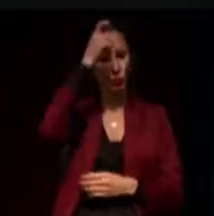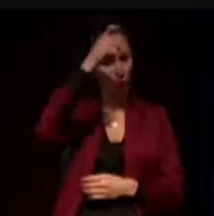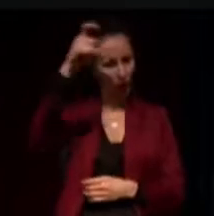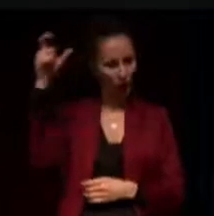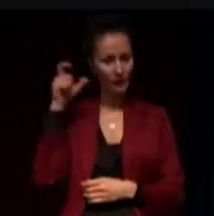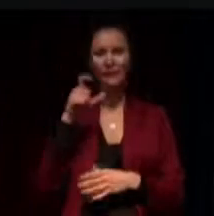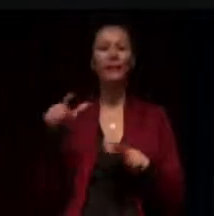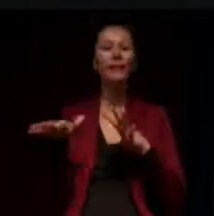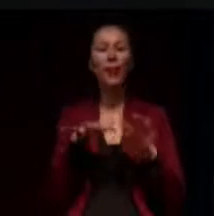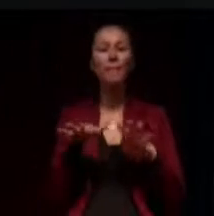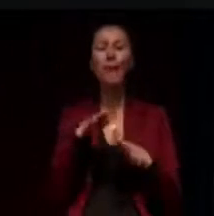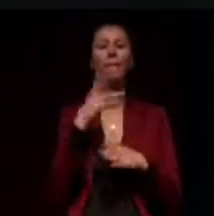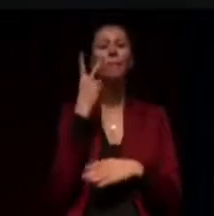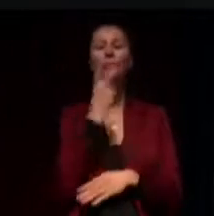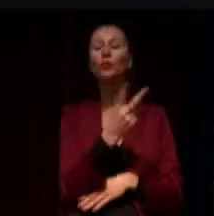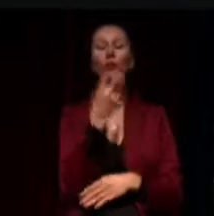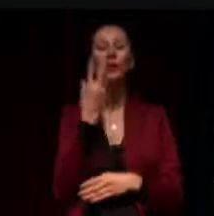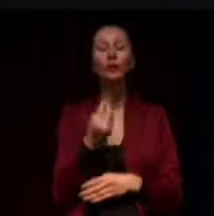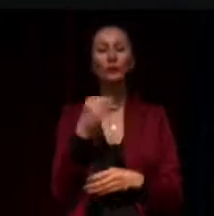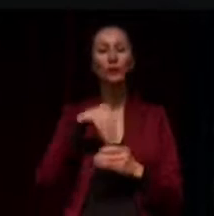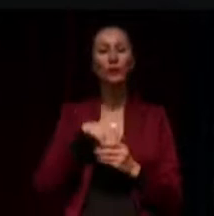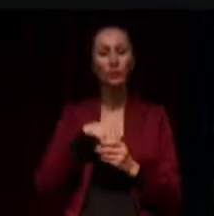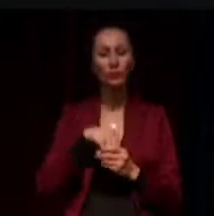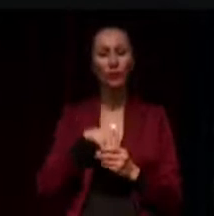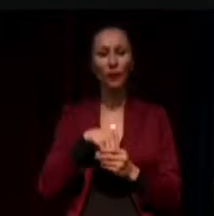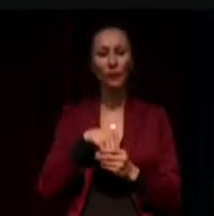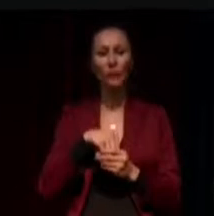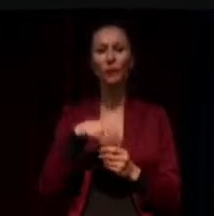Türkiye'miz deprem bölgeleri üzerinde yer alıyor.